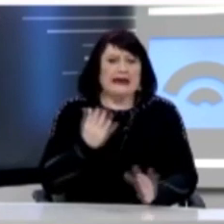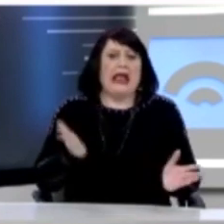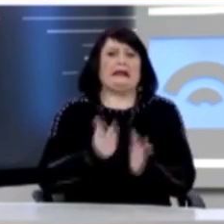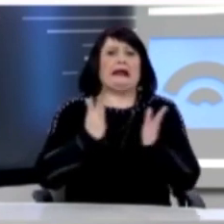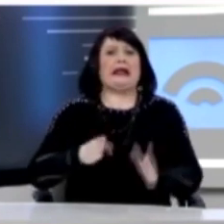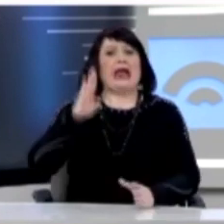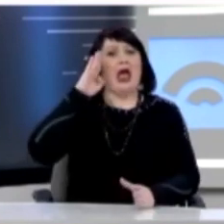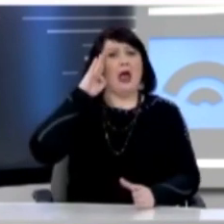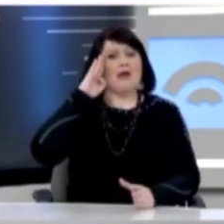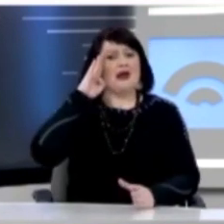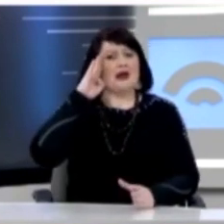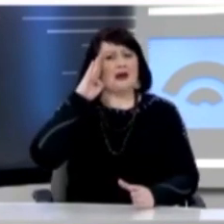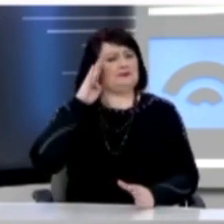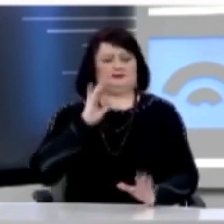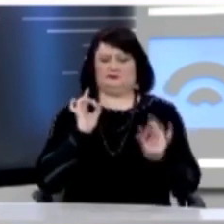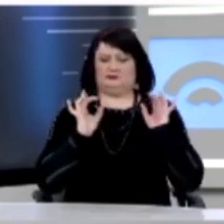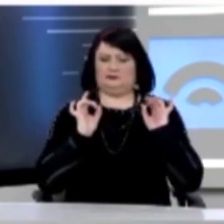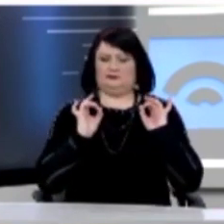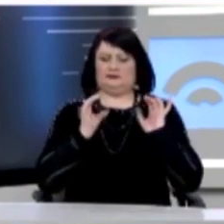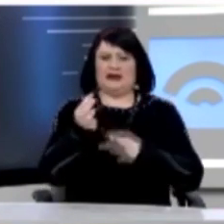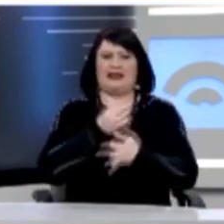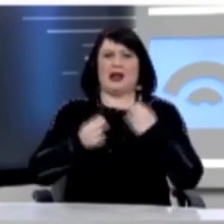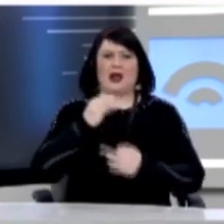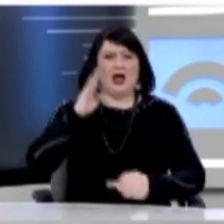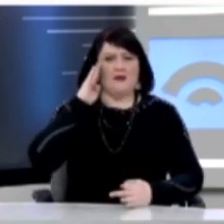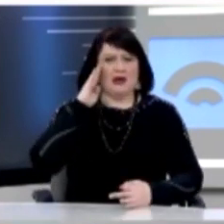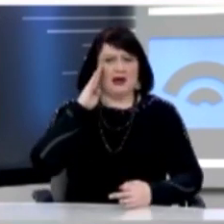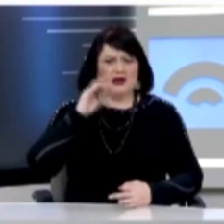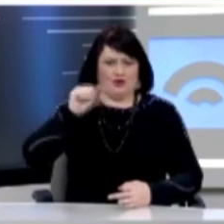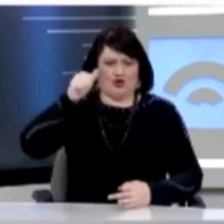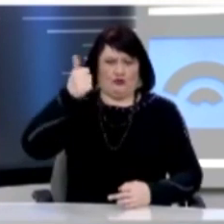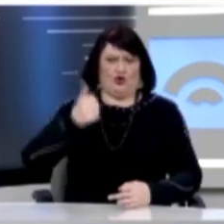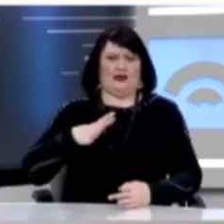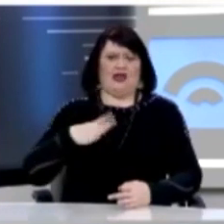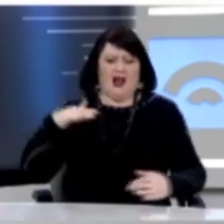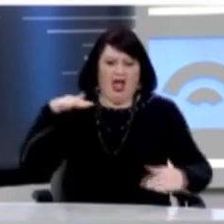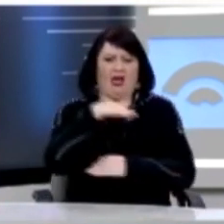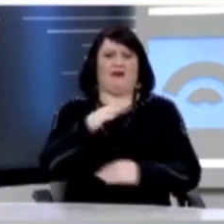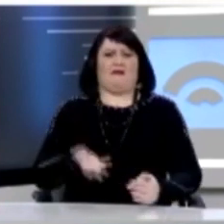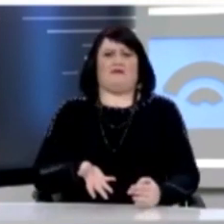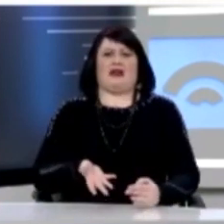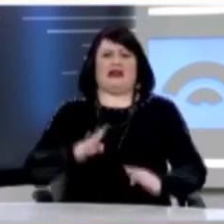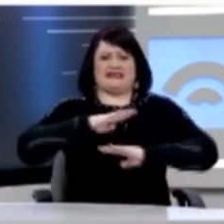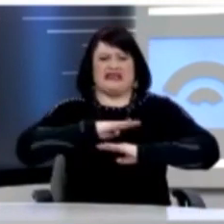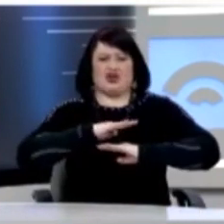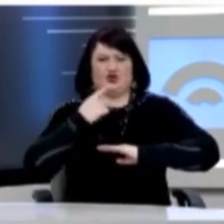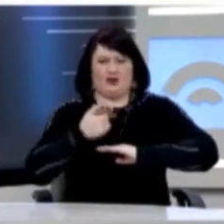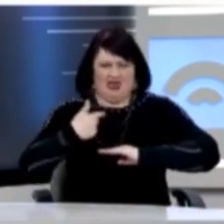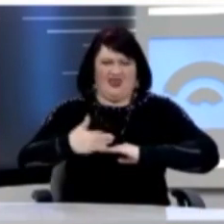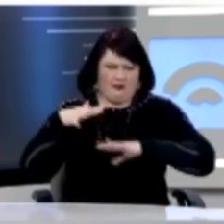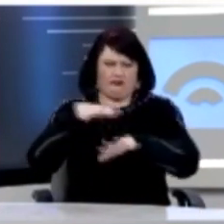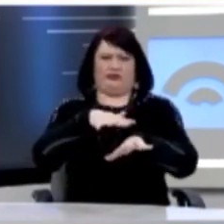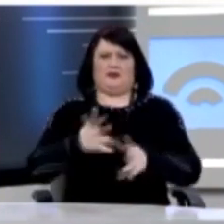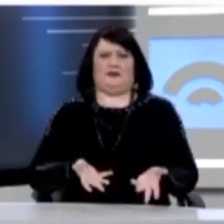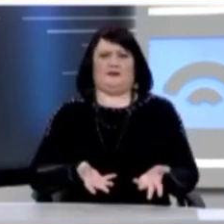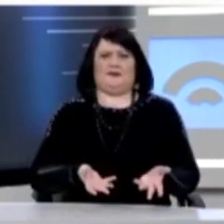στις Ηνωμένες Πολιτείες Αμερικής, η οποία πρωτοστατεί σε αυτή την ιστορία, απειλώντας ακόμα και με στρατιωτική επέμβαση.